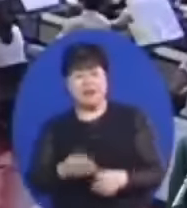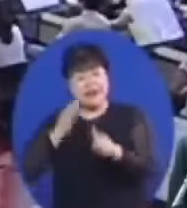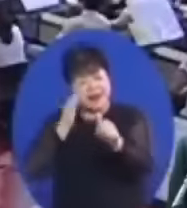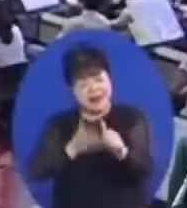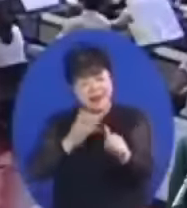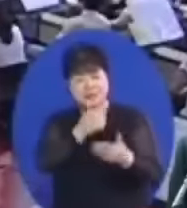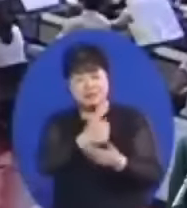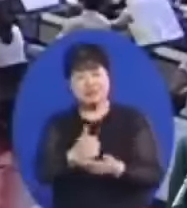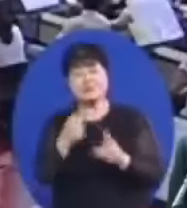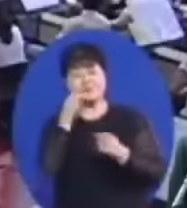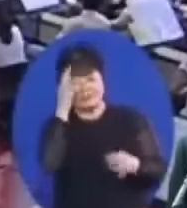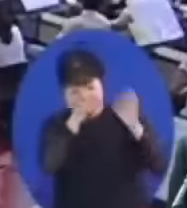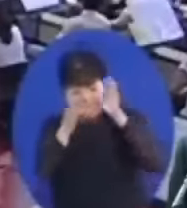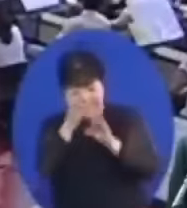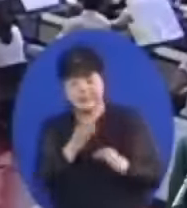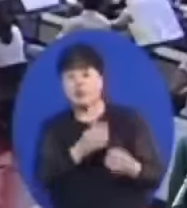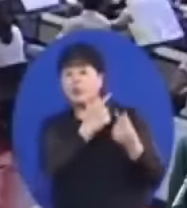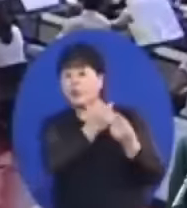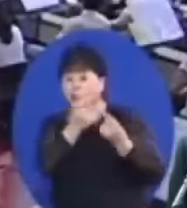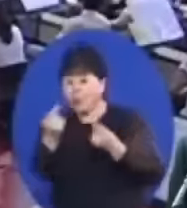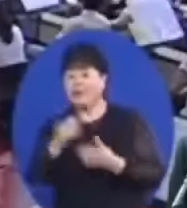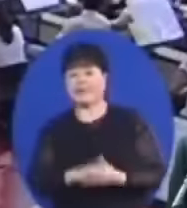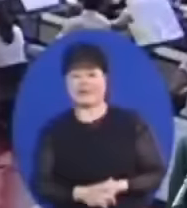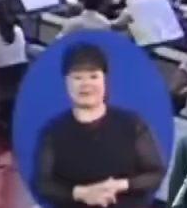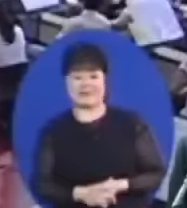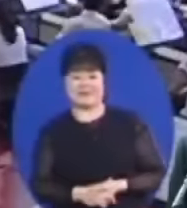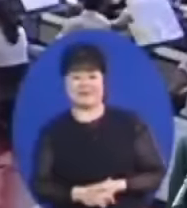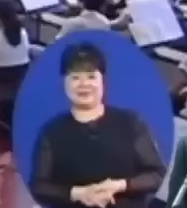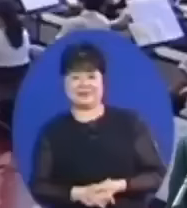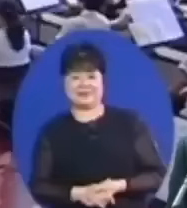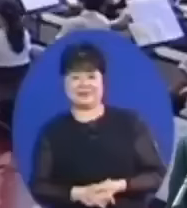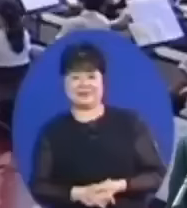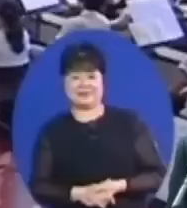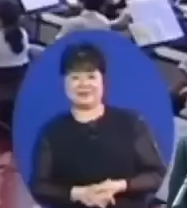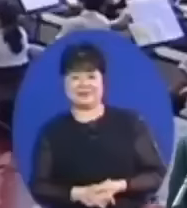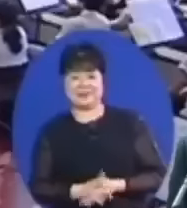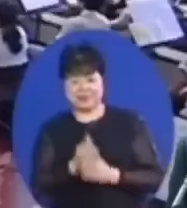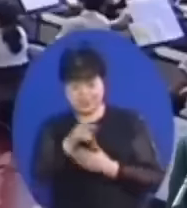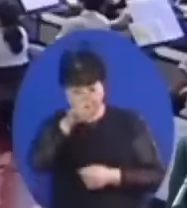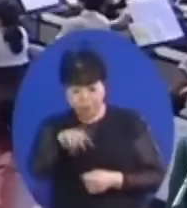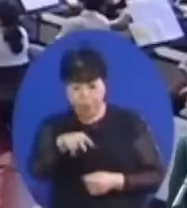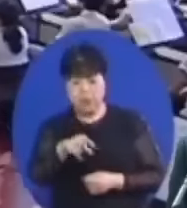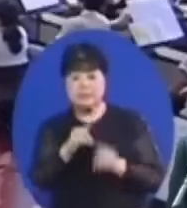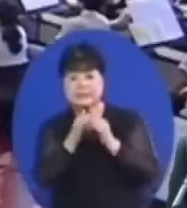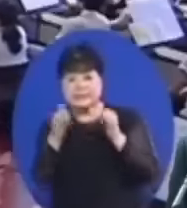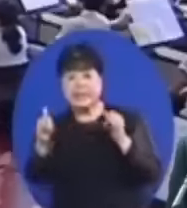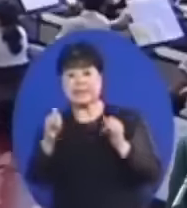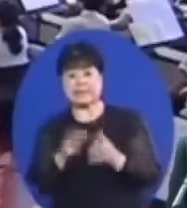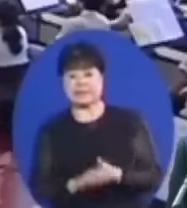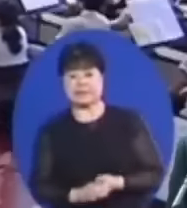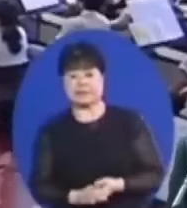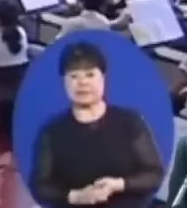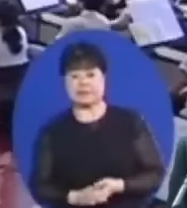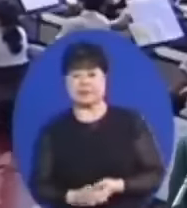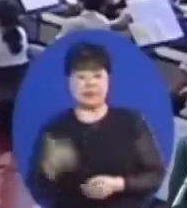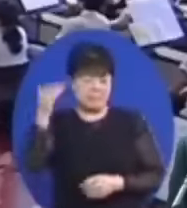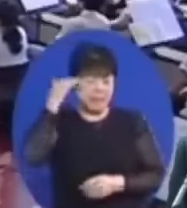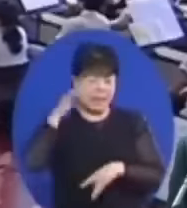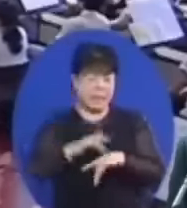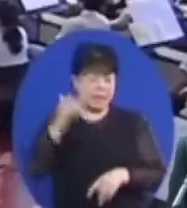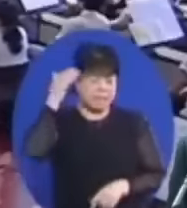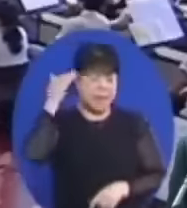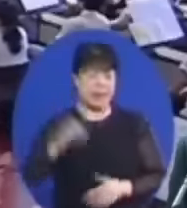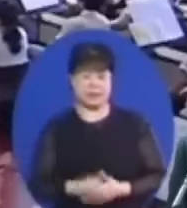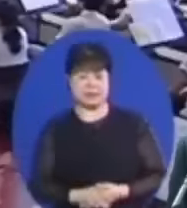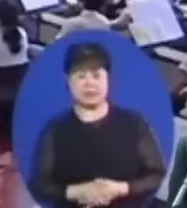간절히 주님을 찾느냐의 그 뜻인 것입니다. 우리 성경에 보면 사람들의 방해와 마귀의 방해가 있었습니다.